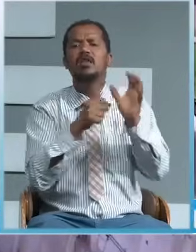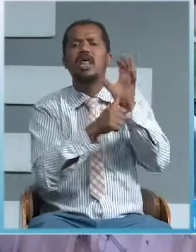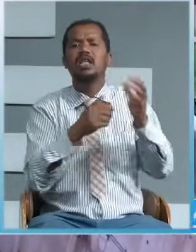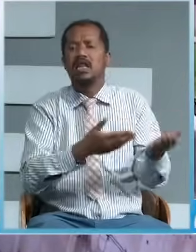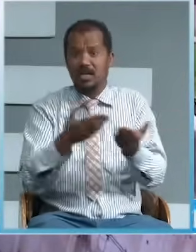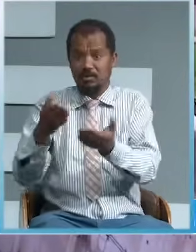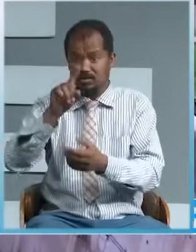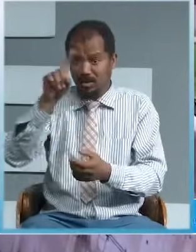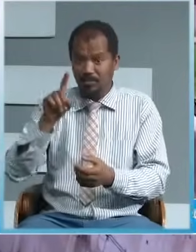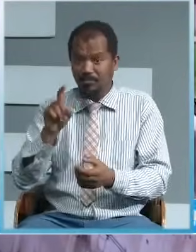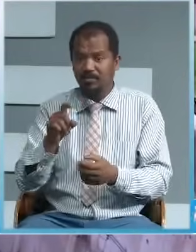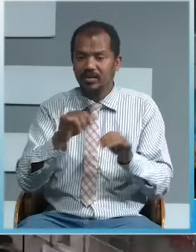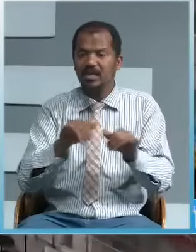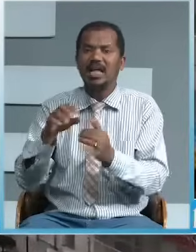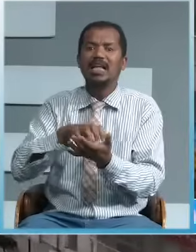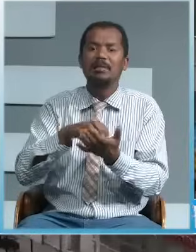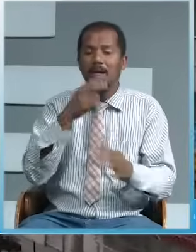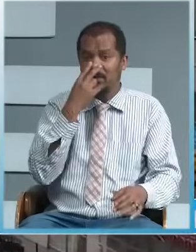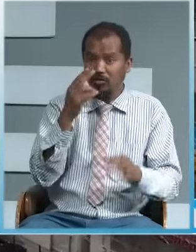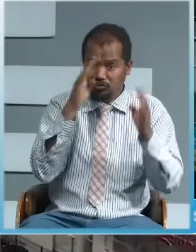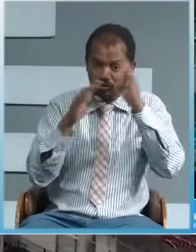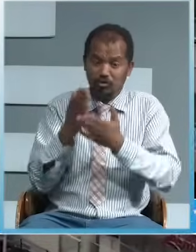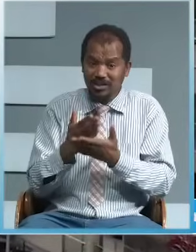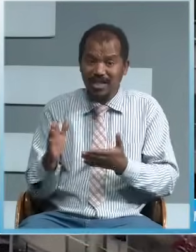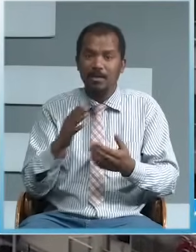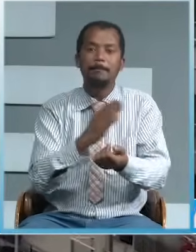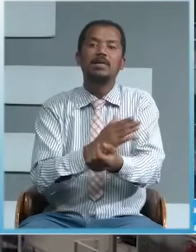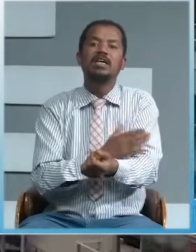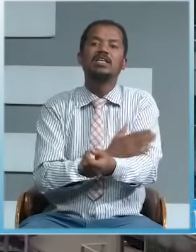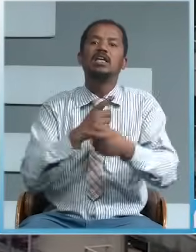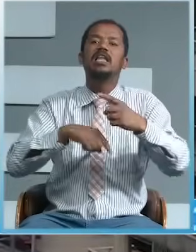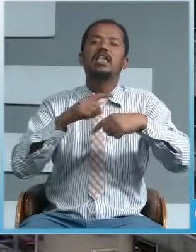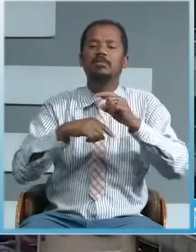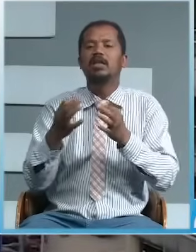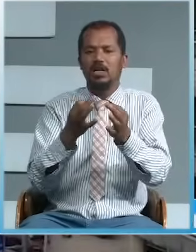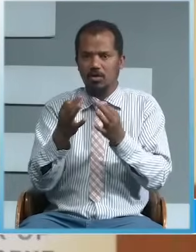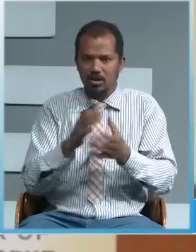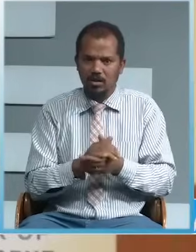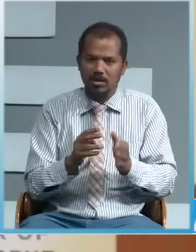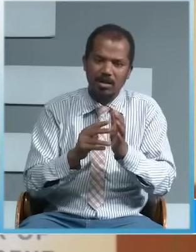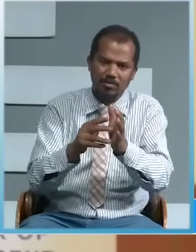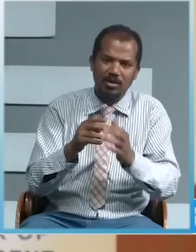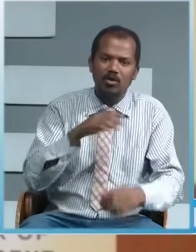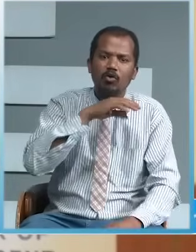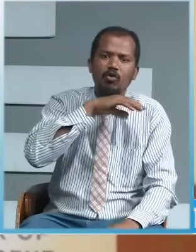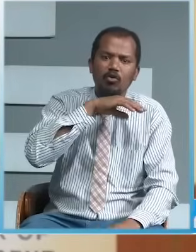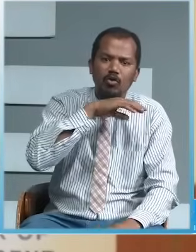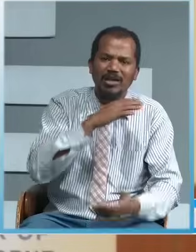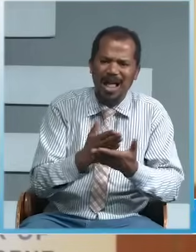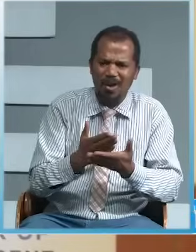ከኢሳት ለቀረበላቸው ጥያቄ እንደ ከተማ የሚታዩ ችግሮች ሲቀረፉ መሻሻል እንደሚመጣ ገልጸዋል። ለምሳሌ